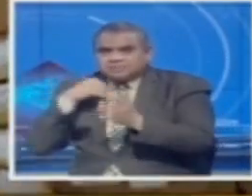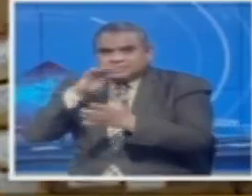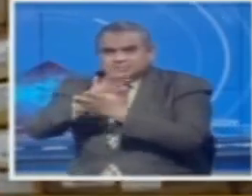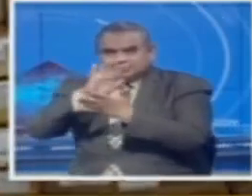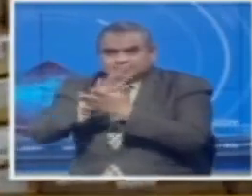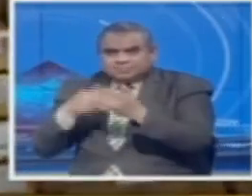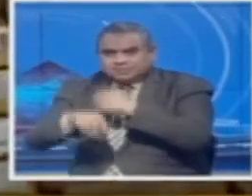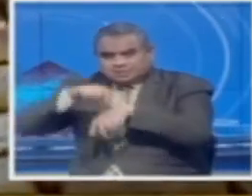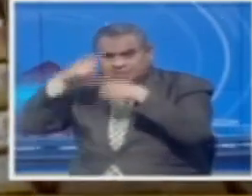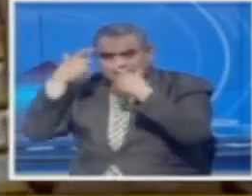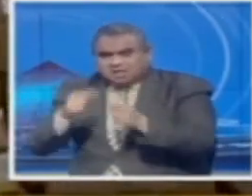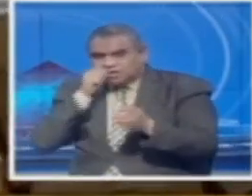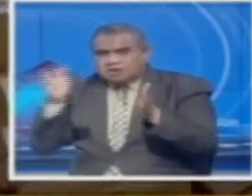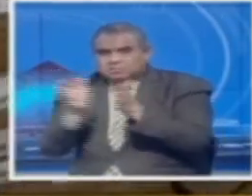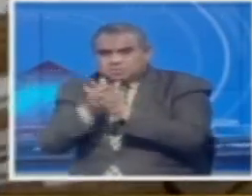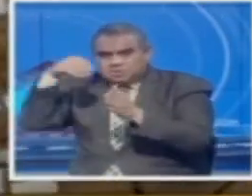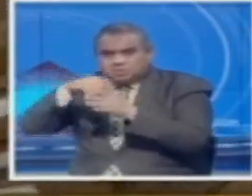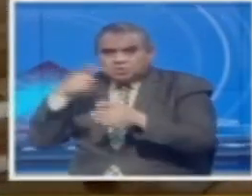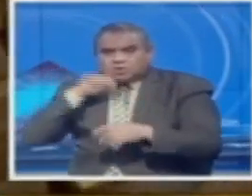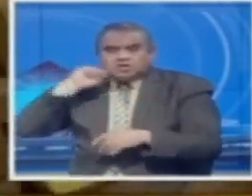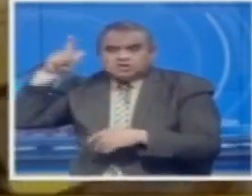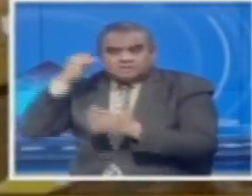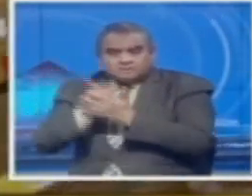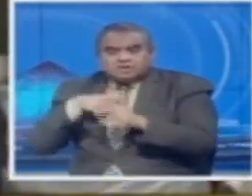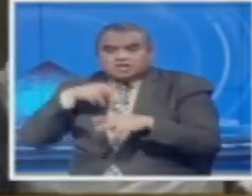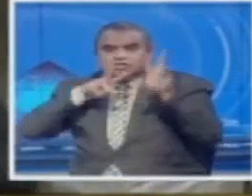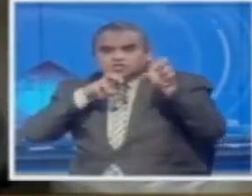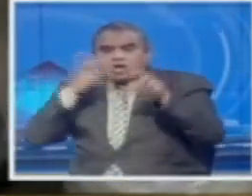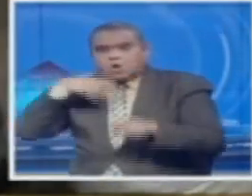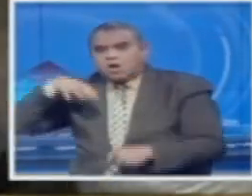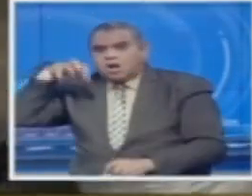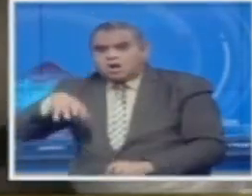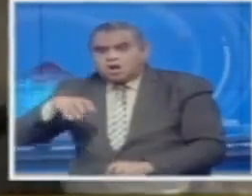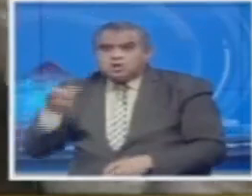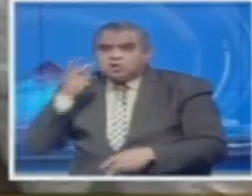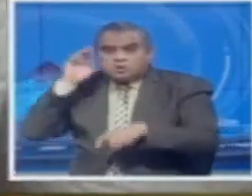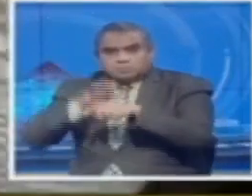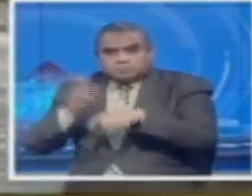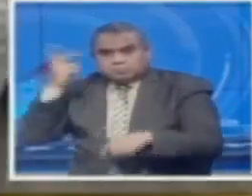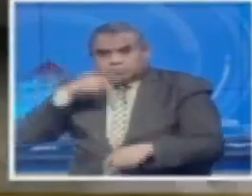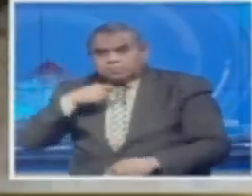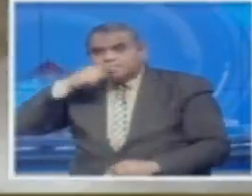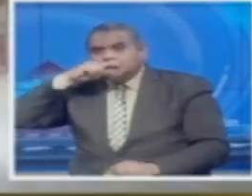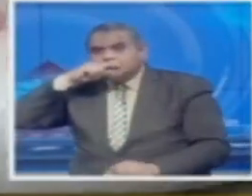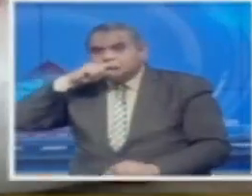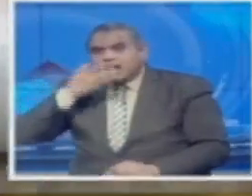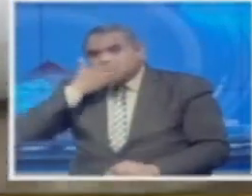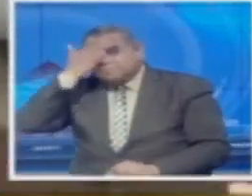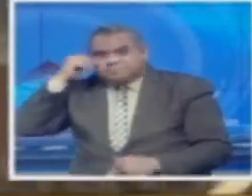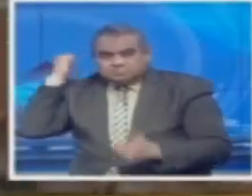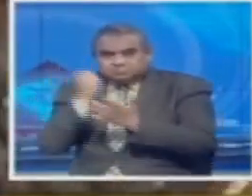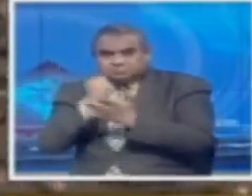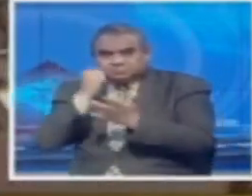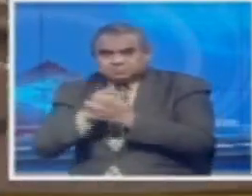الغذائية بالشرقية ومالك مفرمة بدون ترخيص بالقاهرة. كما نجحت في ضبط 10 أطنان بلح غير صالحة للاستهلاك